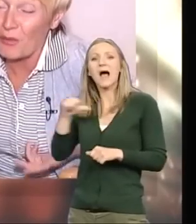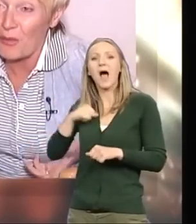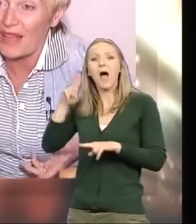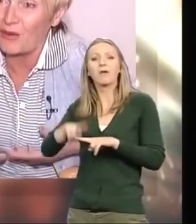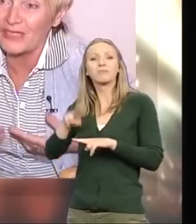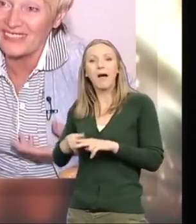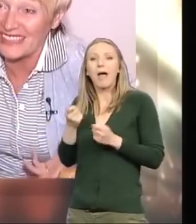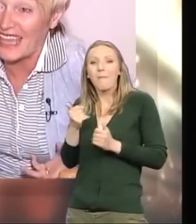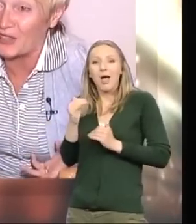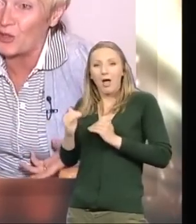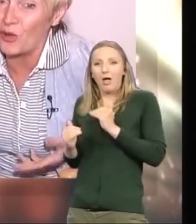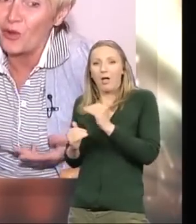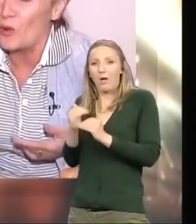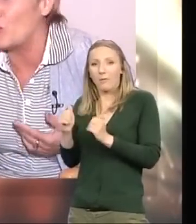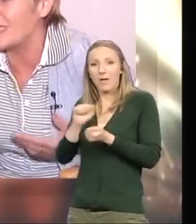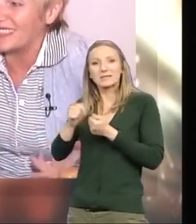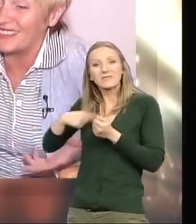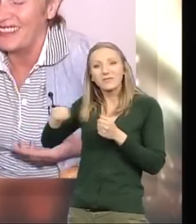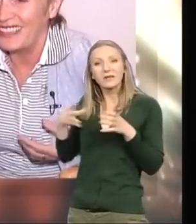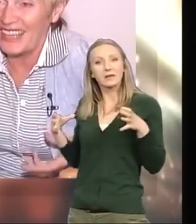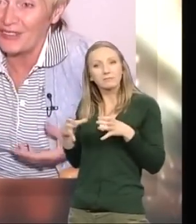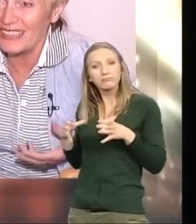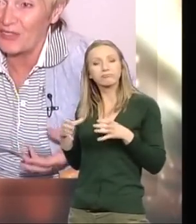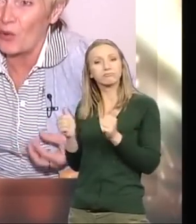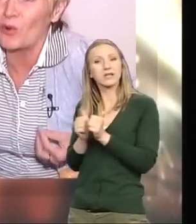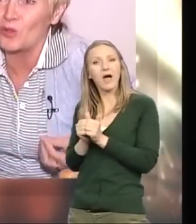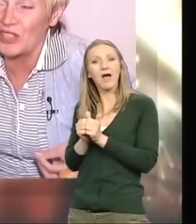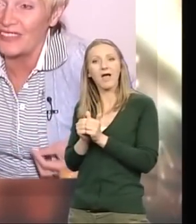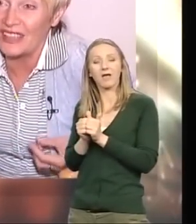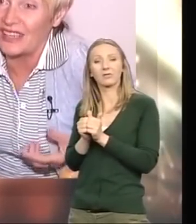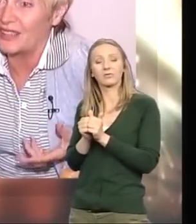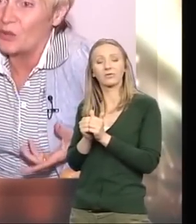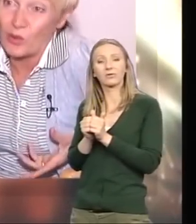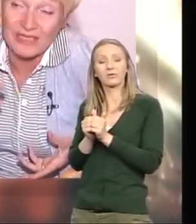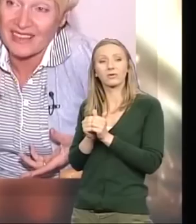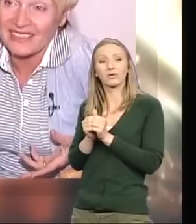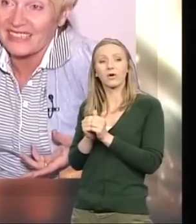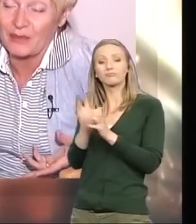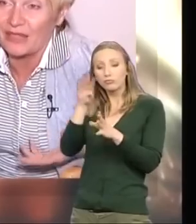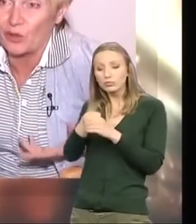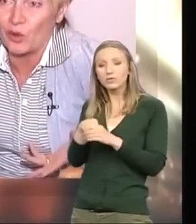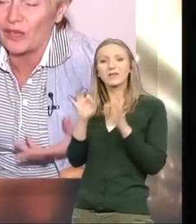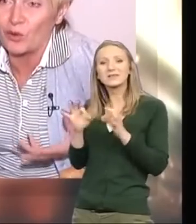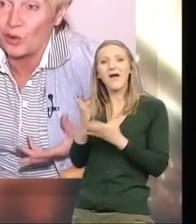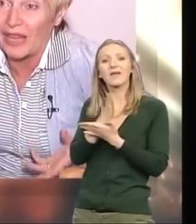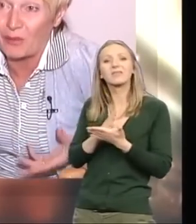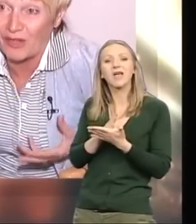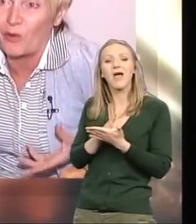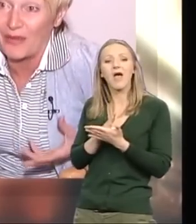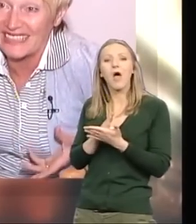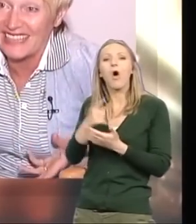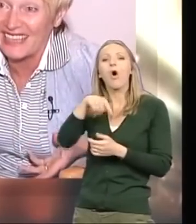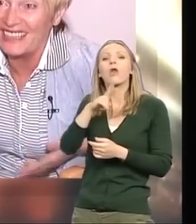Ali malo po malo svi zajedno uz jednostavno uključivanje u svaki segment onoga ko to